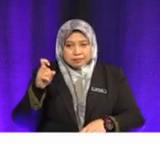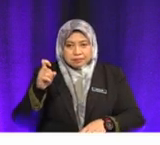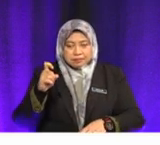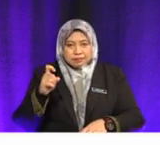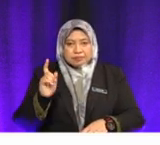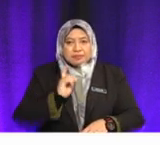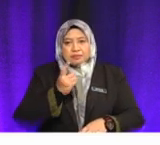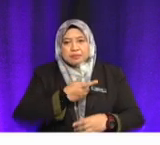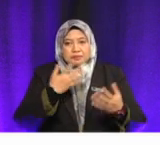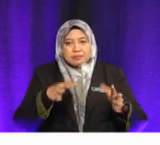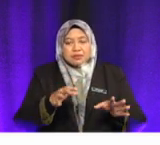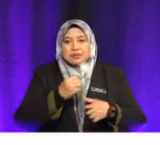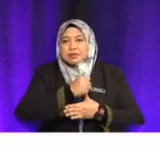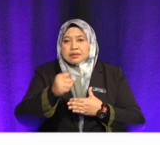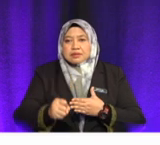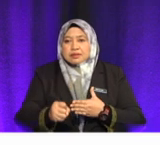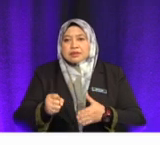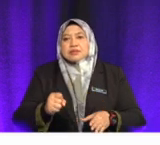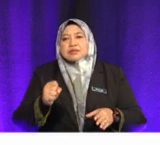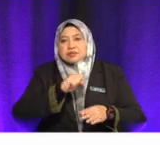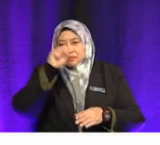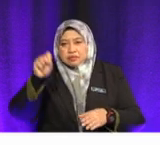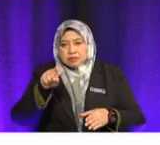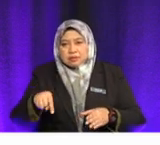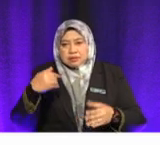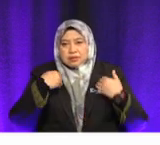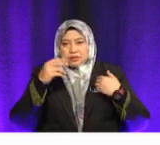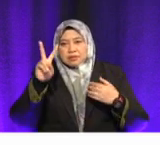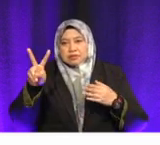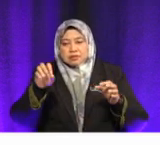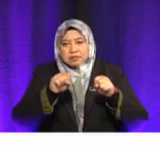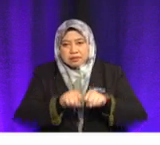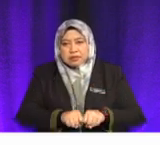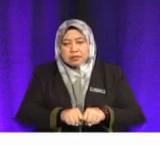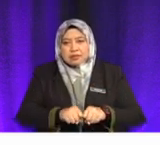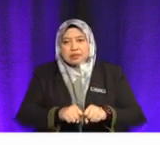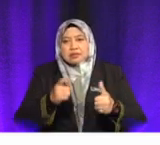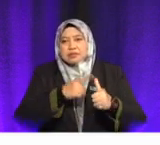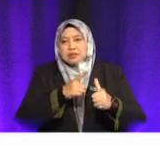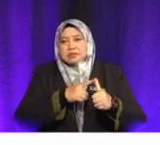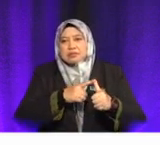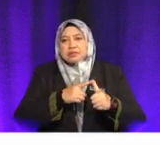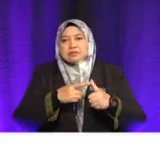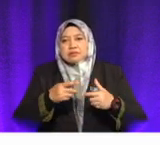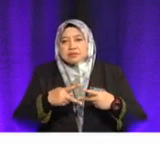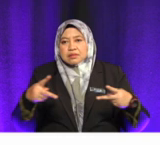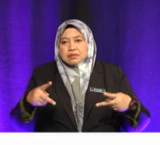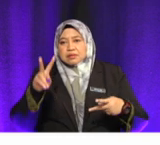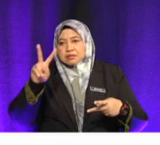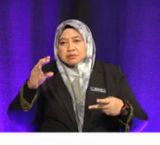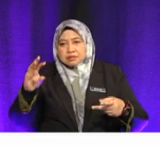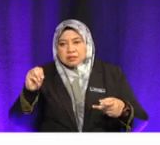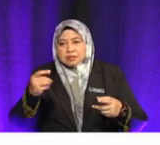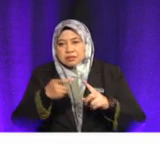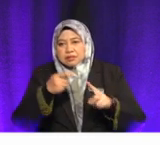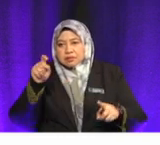kita udah selesai kan Soalnya ini di mana Kak sini ada dua syarat syarat pertama adalah jarak 2 cm dari titik M jarak